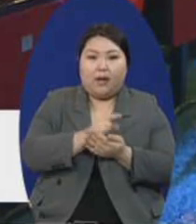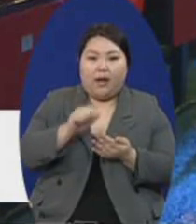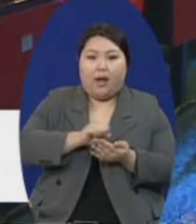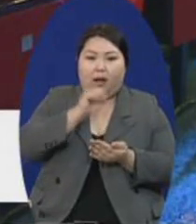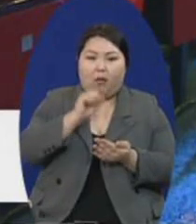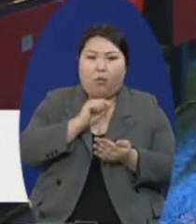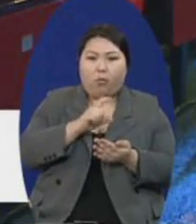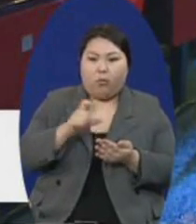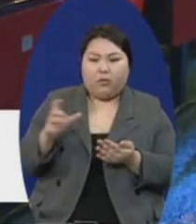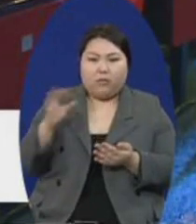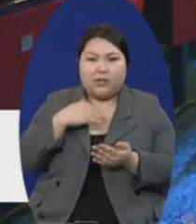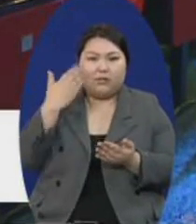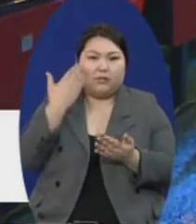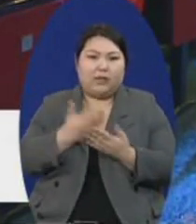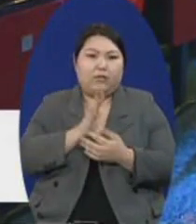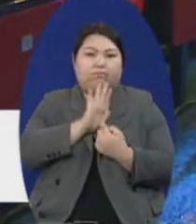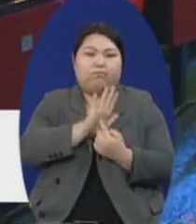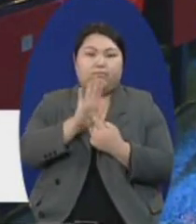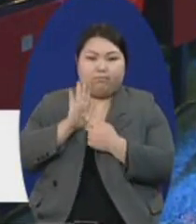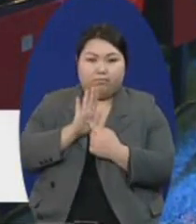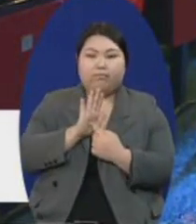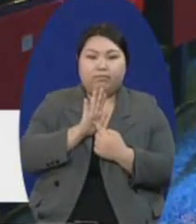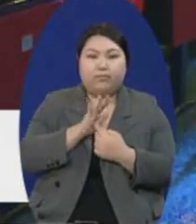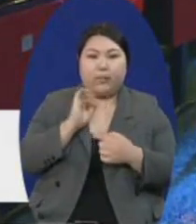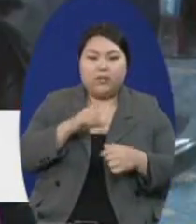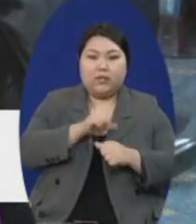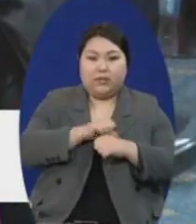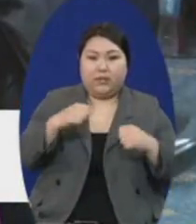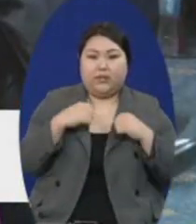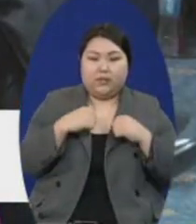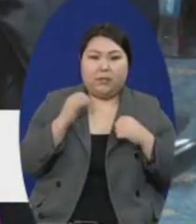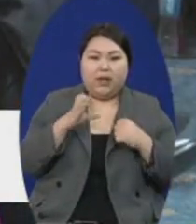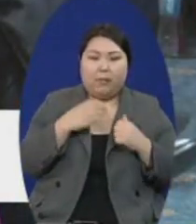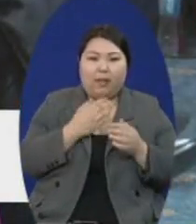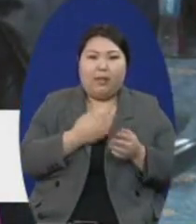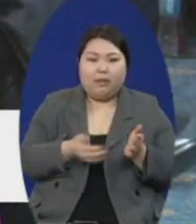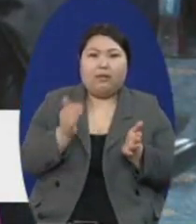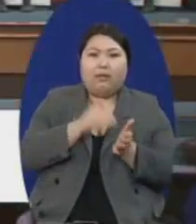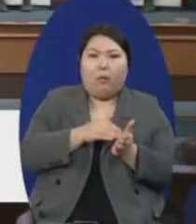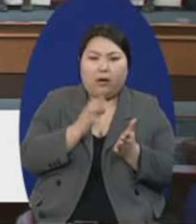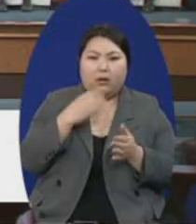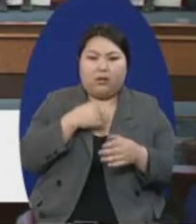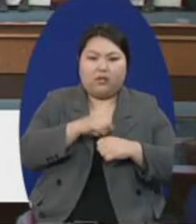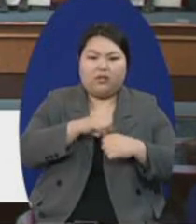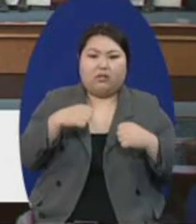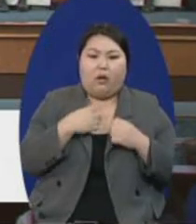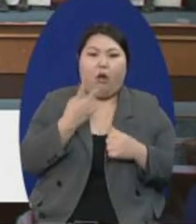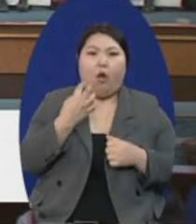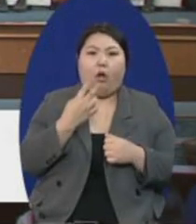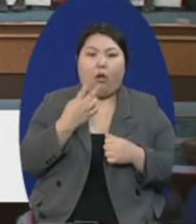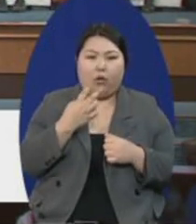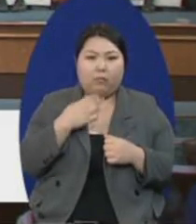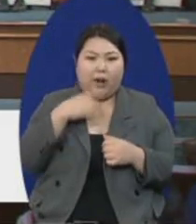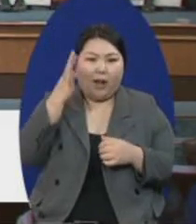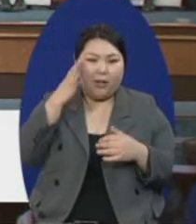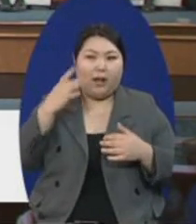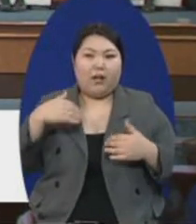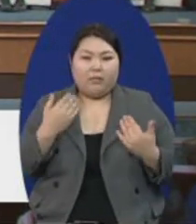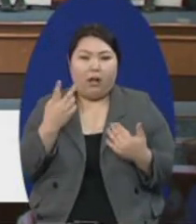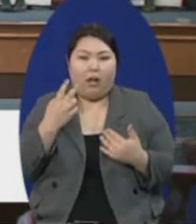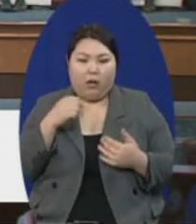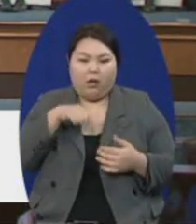талууд одоо саналаа илэрхийлж байна. Намун иргэний одоо давхар иргэншилтэй холбоотой асуудлууд анхаарал татаж байгаа.